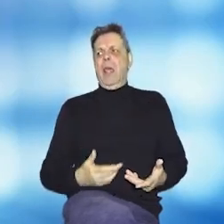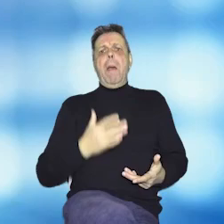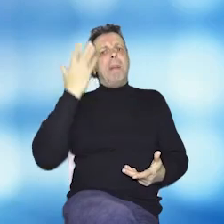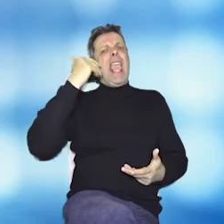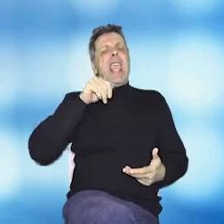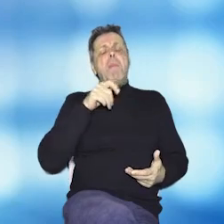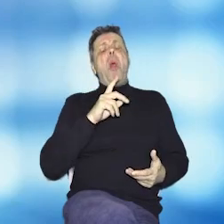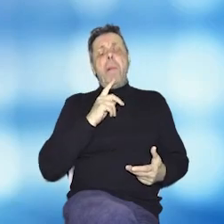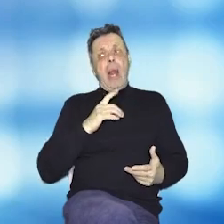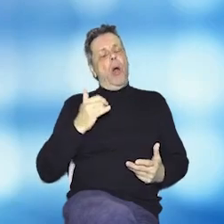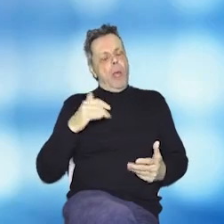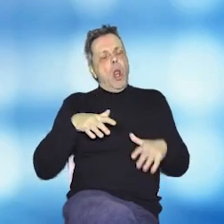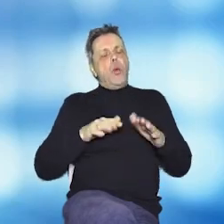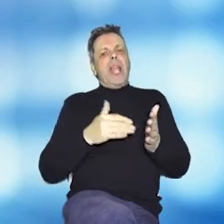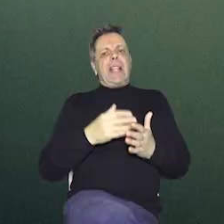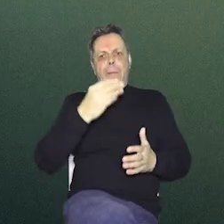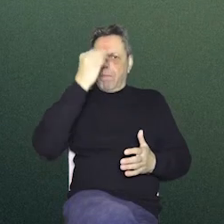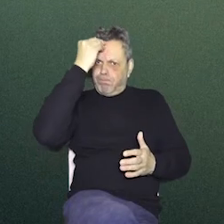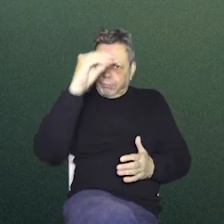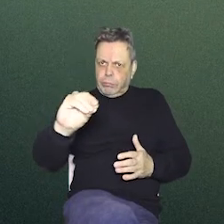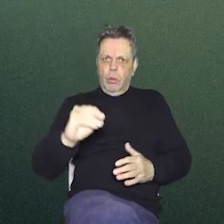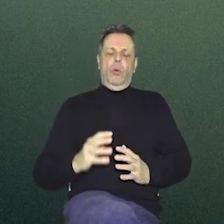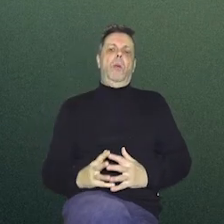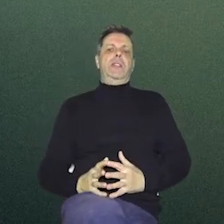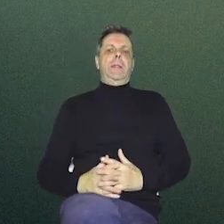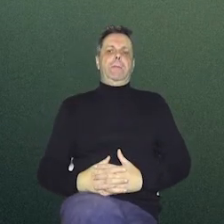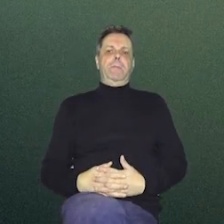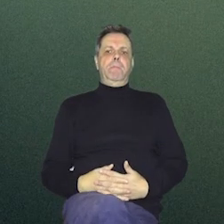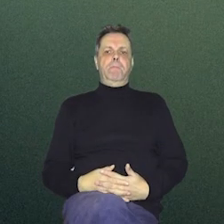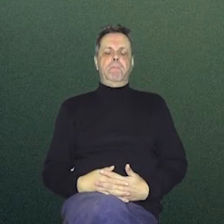malo. I ljude treba upoznati s tim.